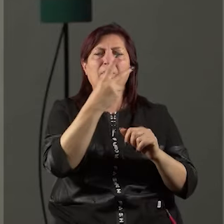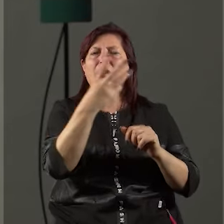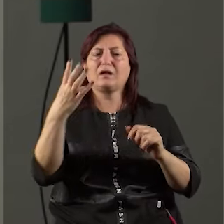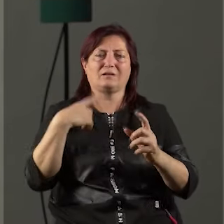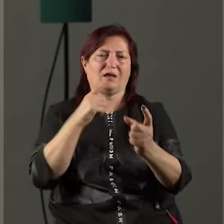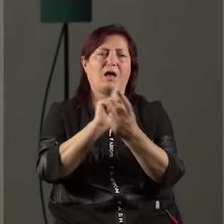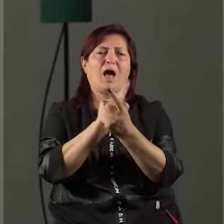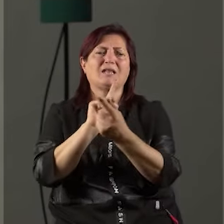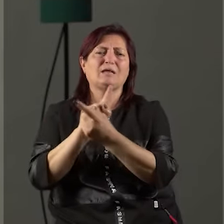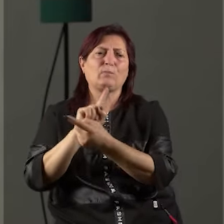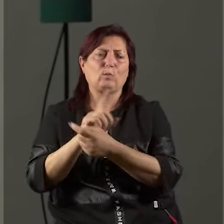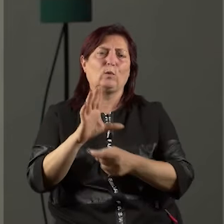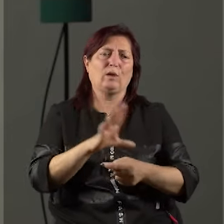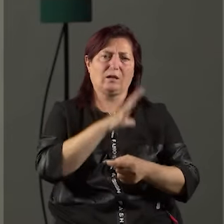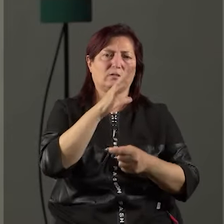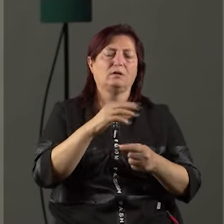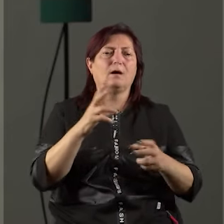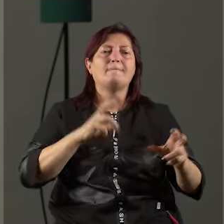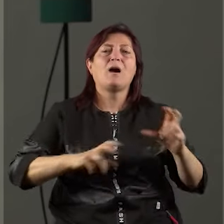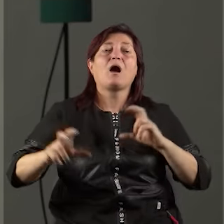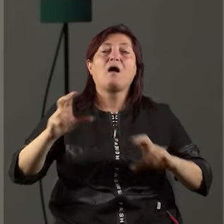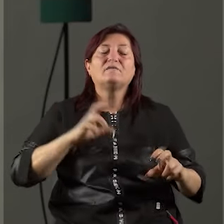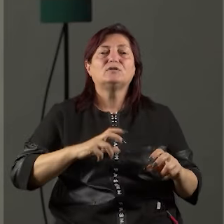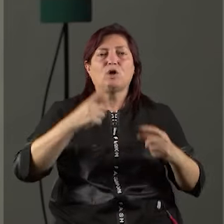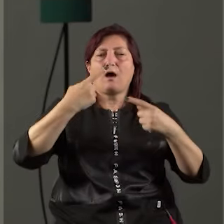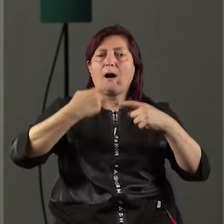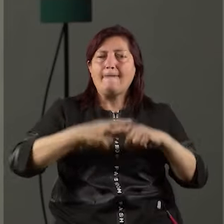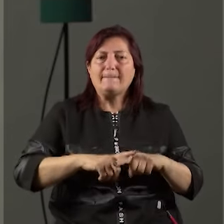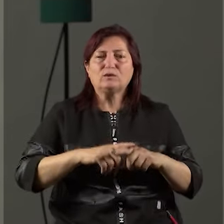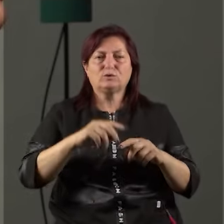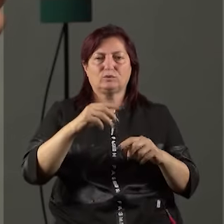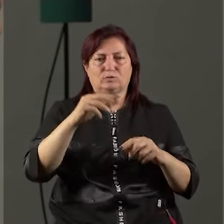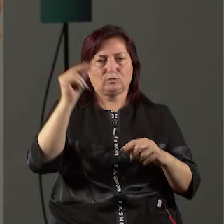հանդիպում եմ ունեցել մանկավարժական համալսարանի ուսանողության հետ,